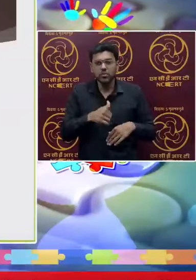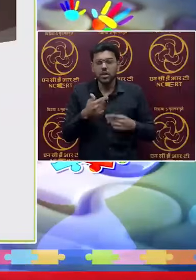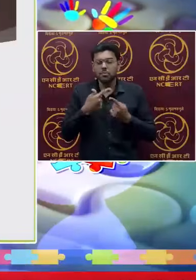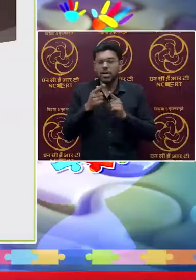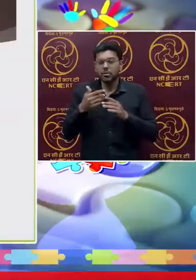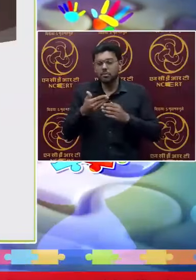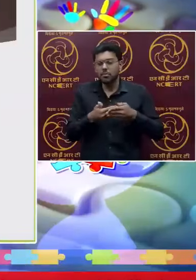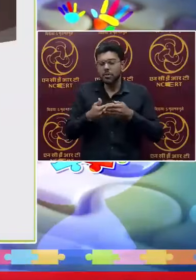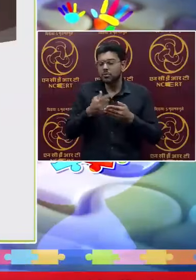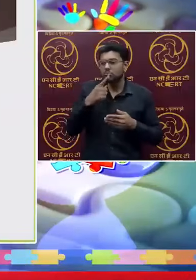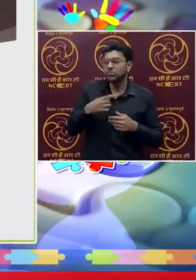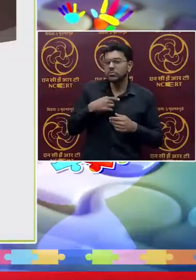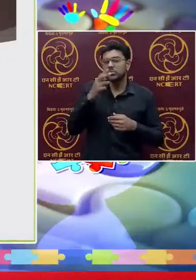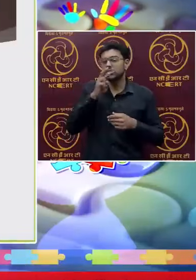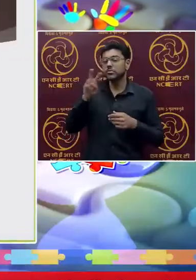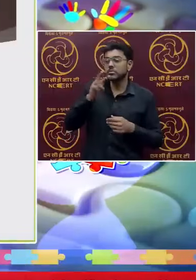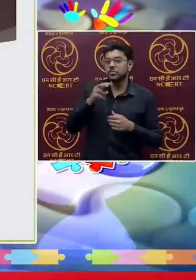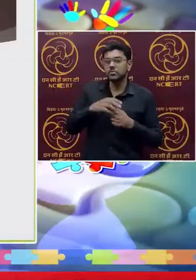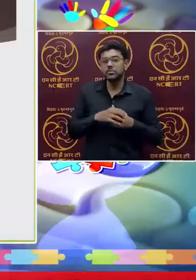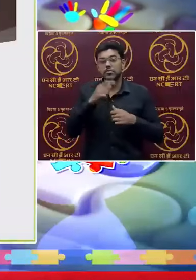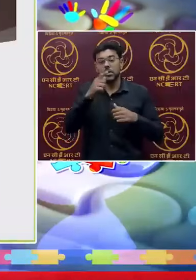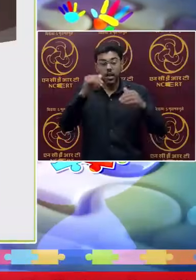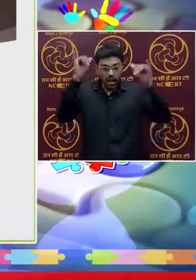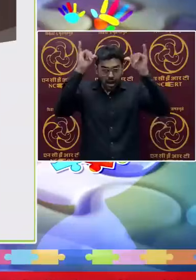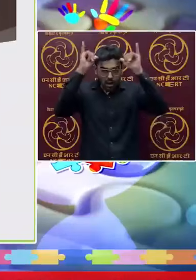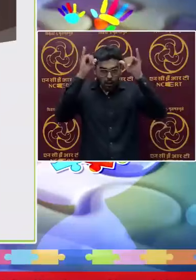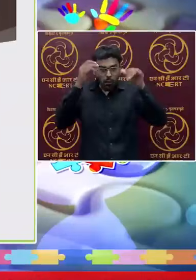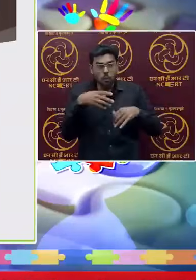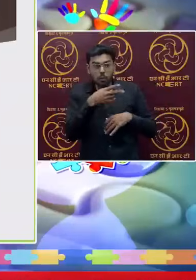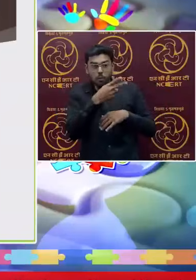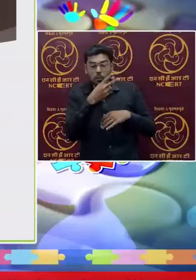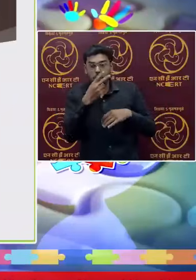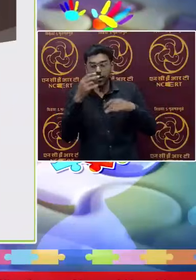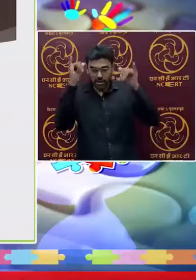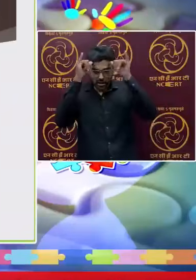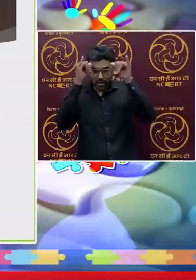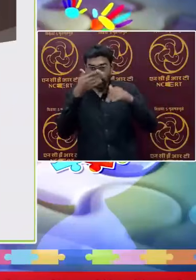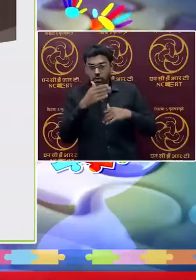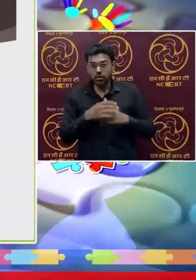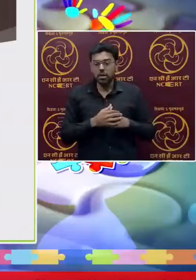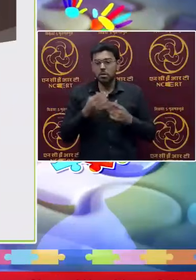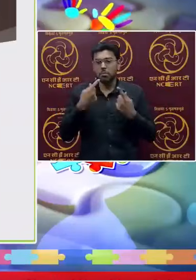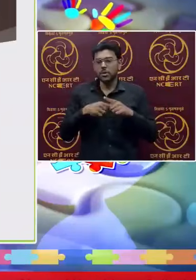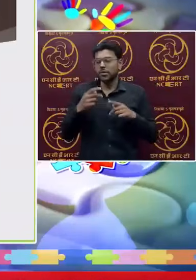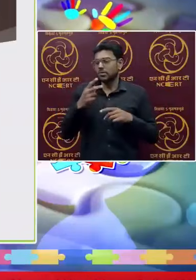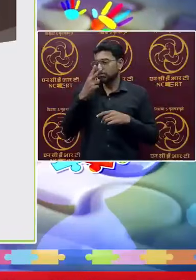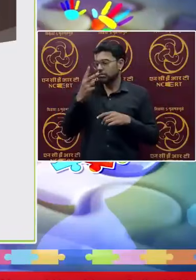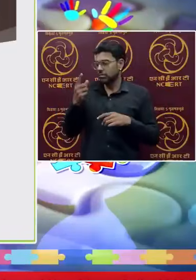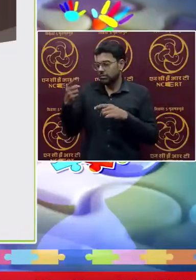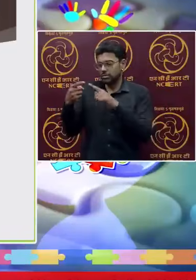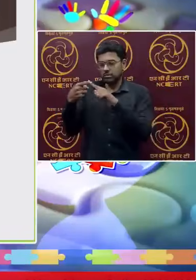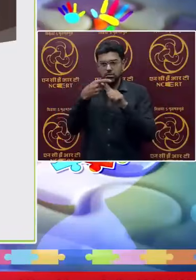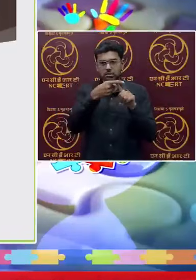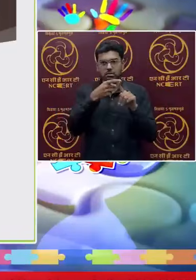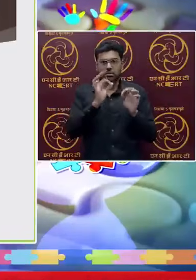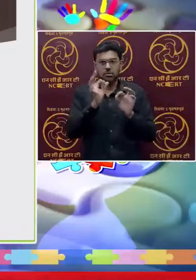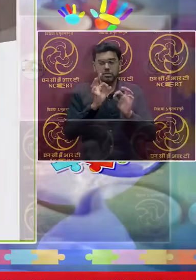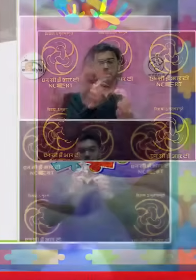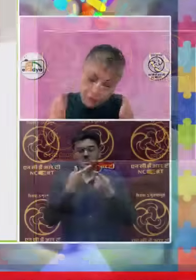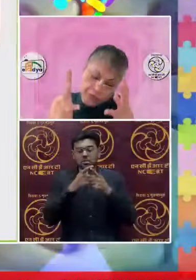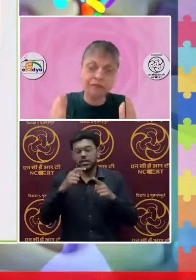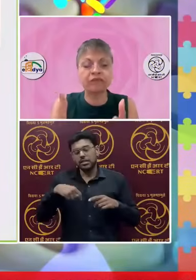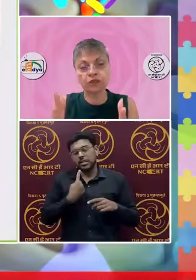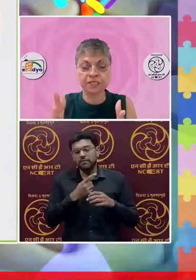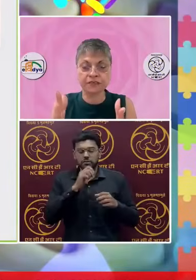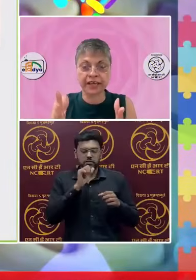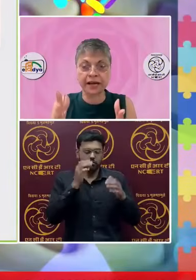say, look, there's a cow there. देखो गाय है एक. They will not look at our finger and follow to see हम क्या दिखा रहे हैं. वो जो कर